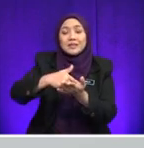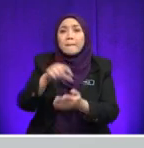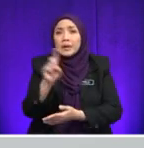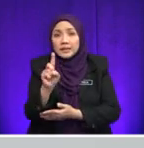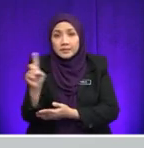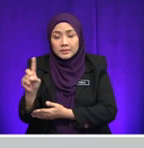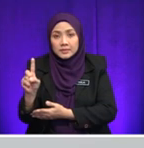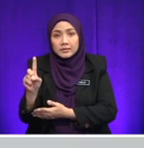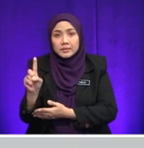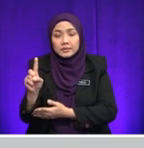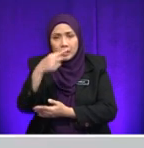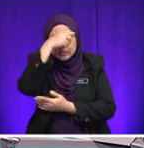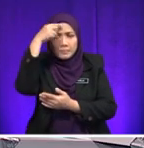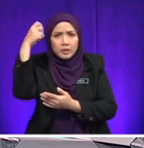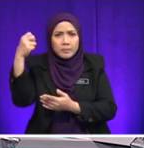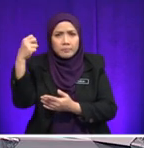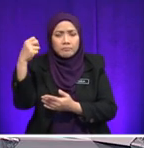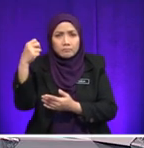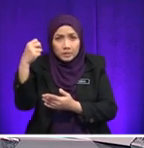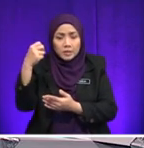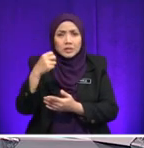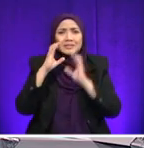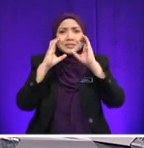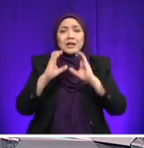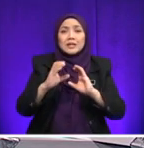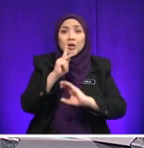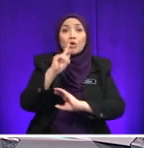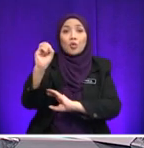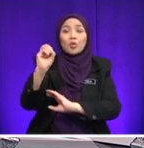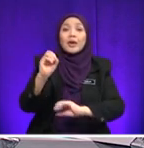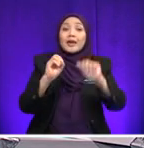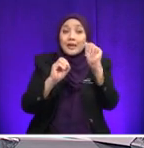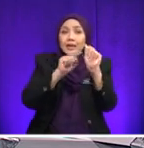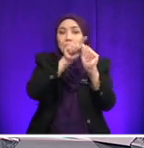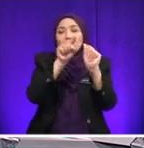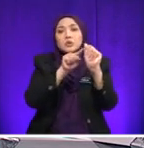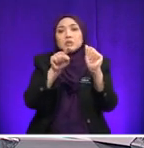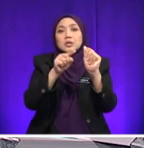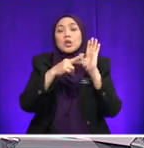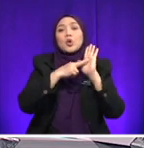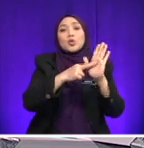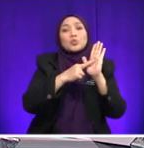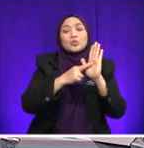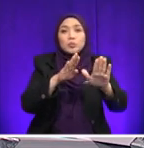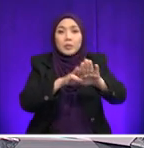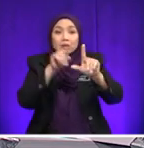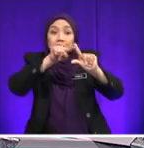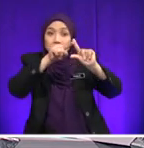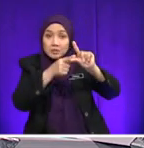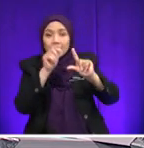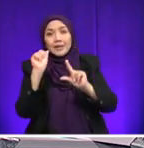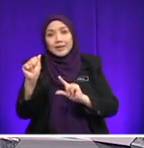kita sebab peka rumus kita akan merujuk kepada sudut